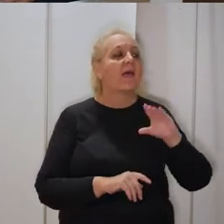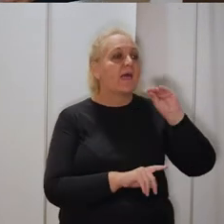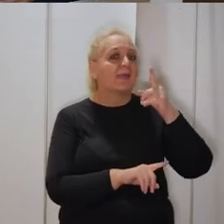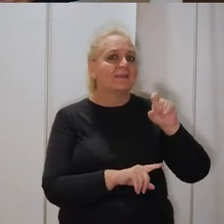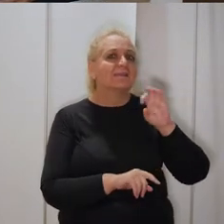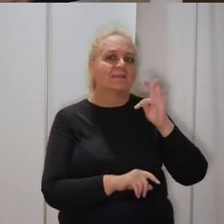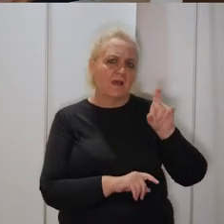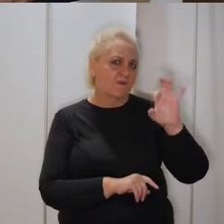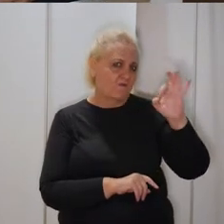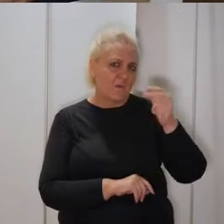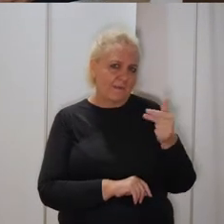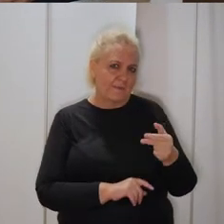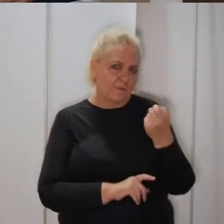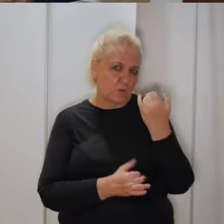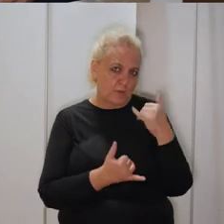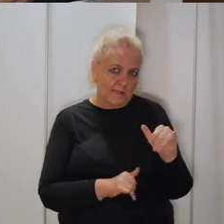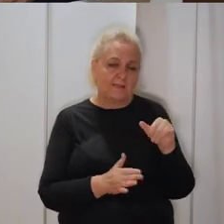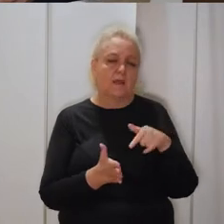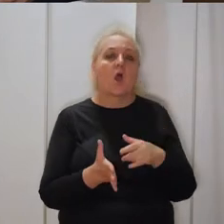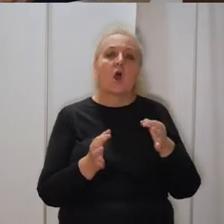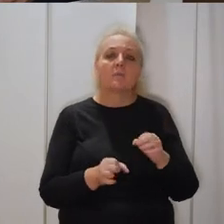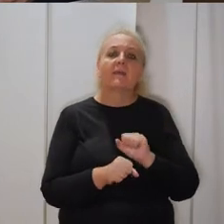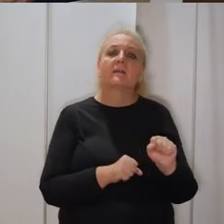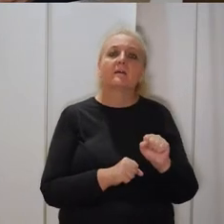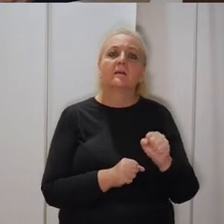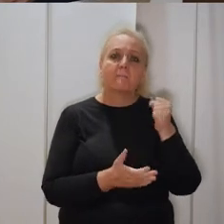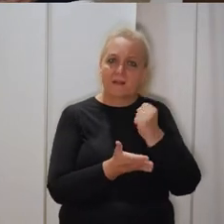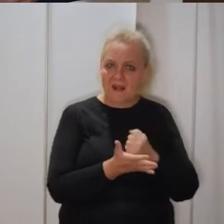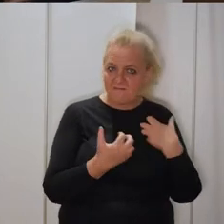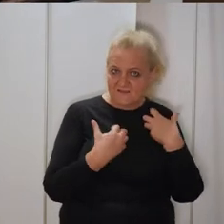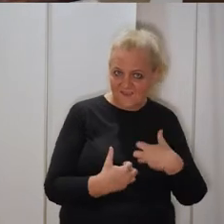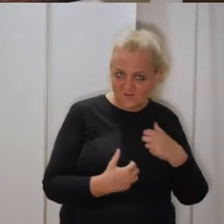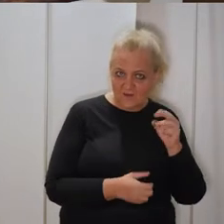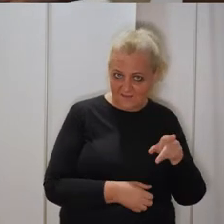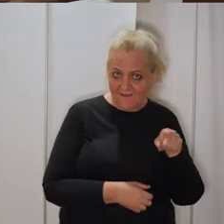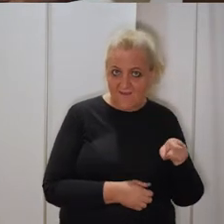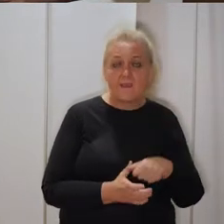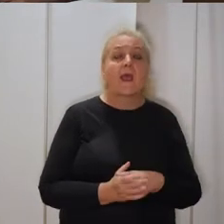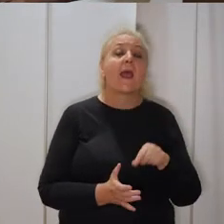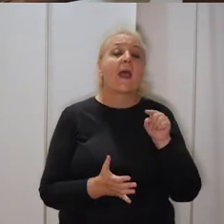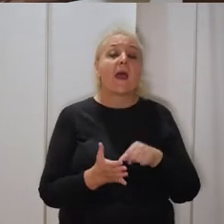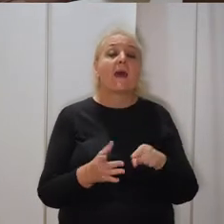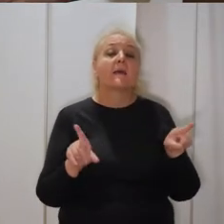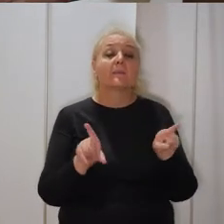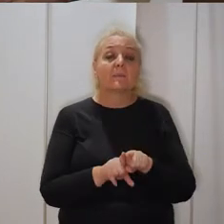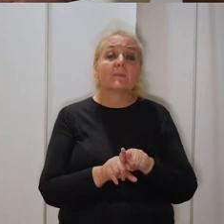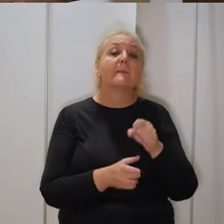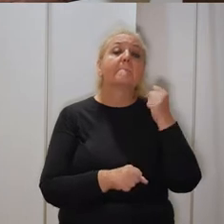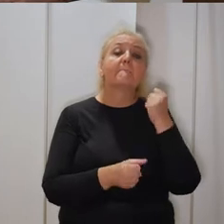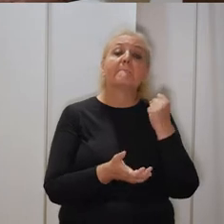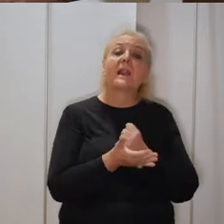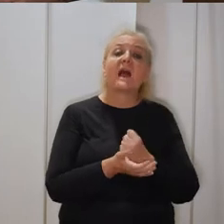tematy są trochę inne i obecnie to są bardzo często prawa zwierząt, ale bywają też prawa